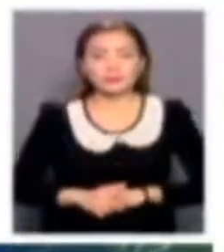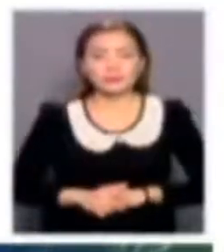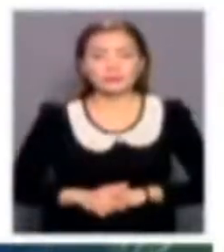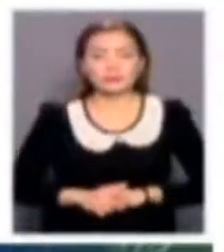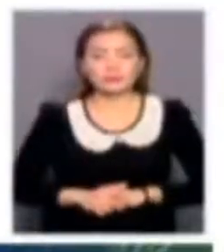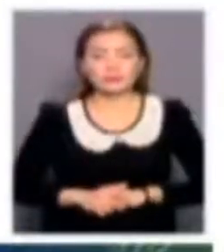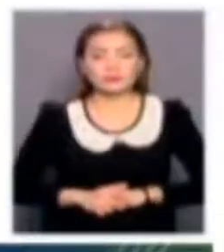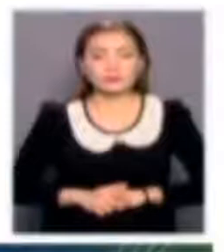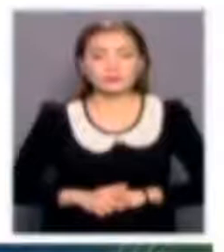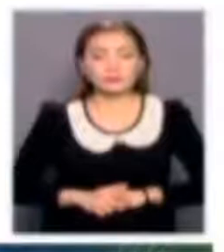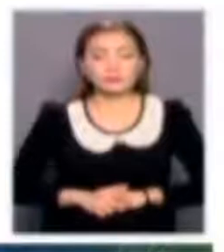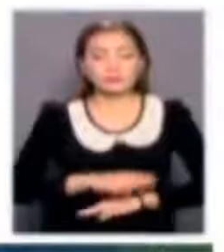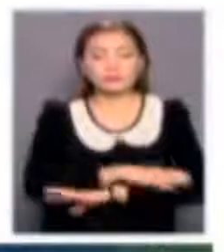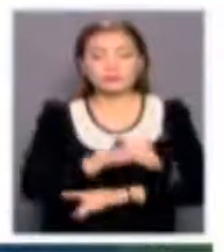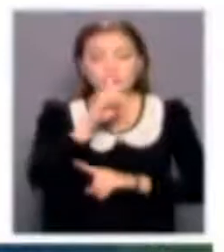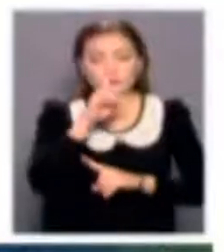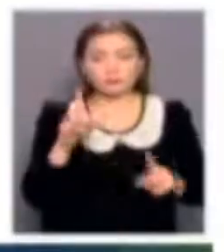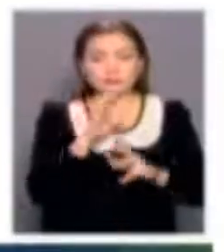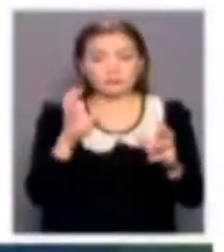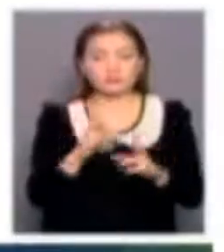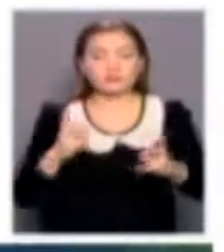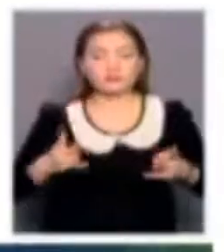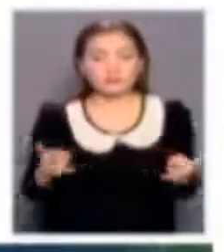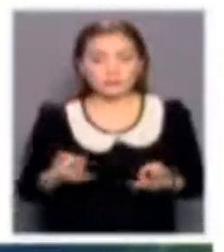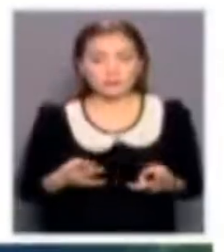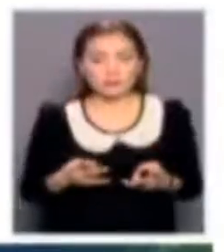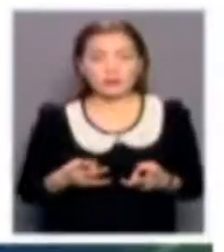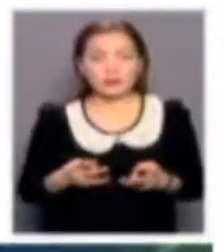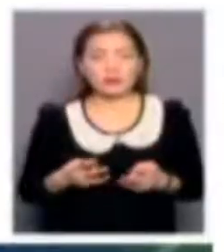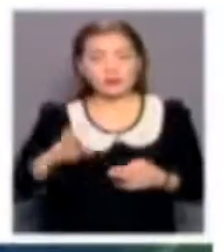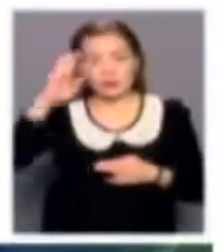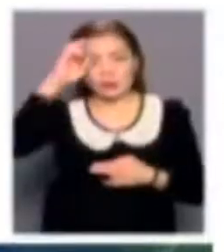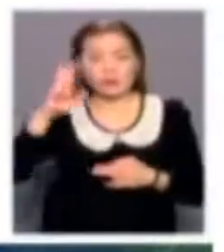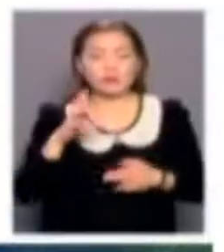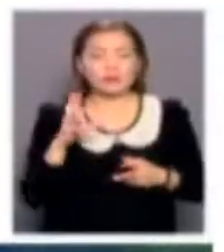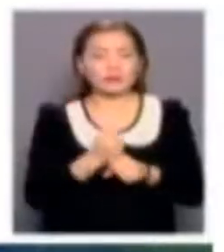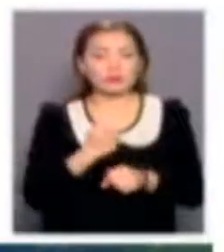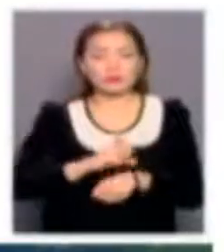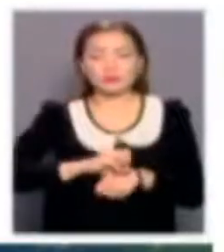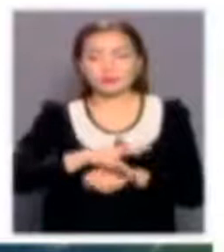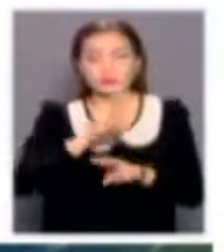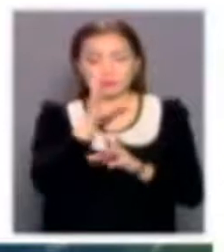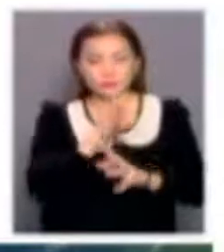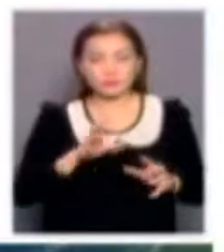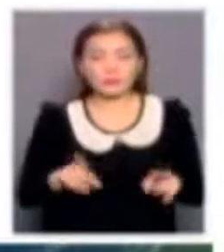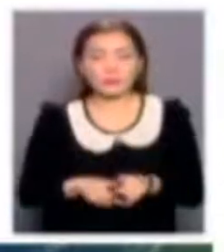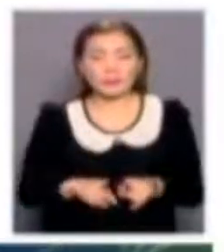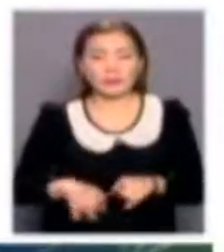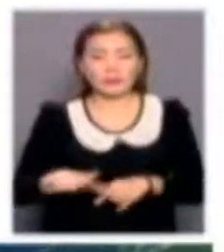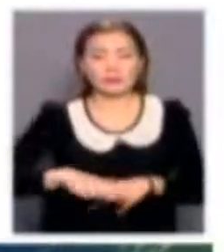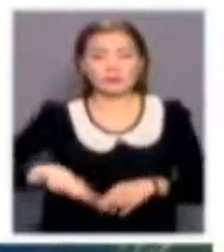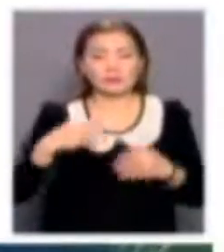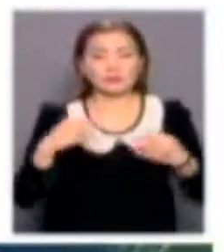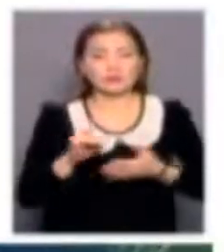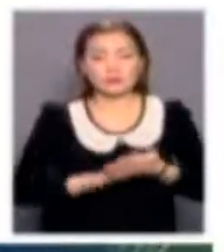ерекше болғандықтан, ерекше балаларымызға сондай қамқорлығымен, үкіметтің, мемлекеттің жасап отқан қамқорлығы аясында өңірімізде де